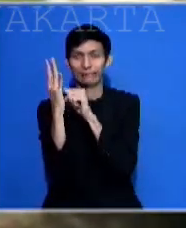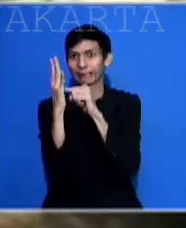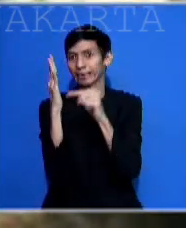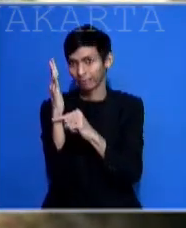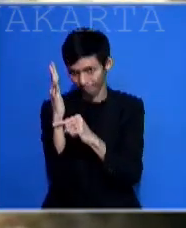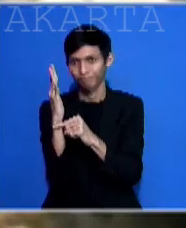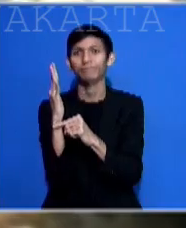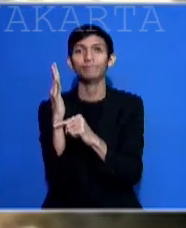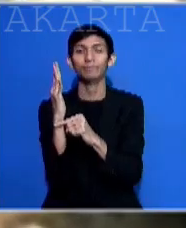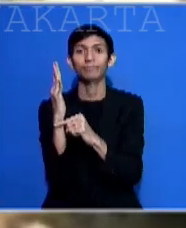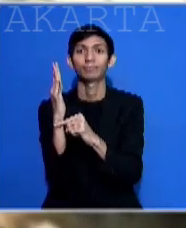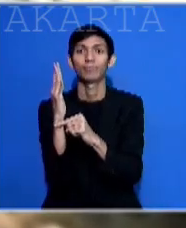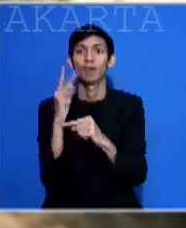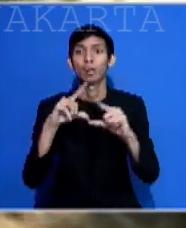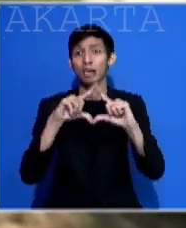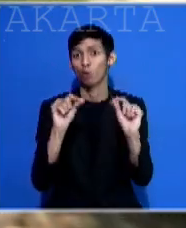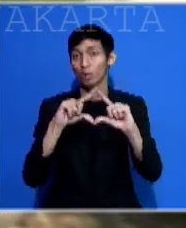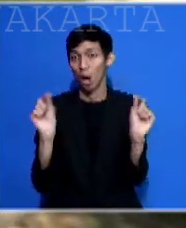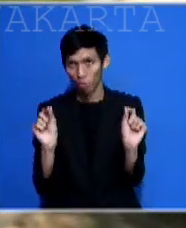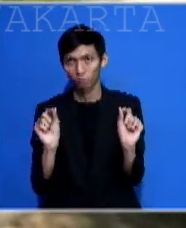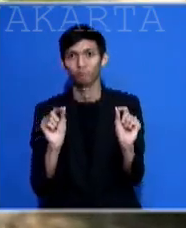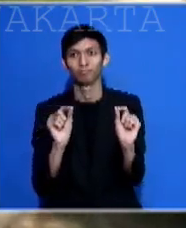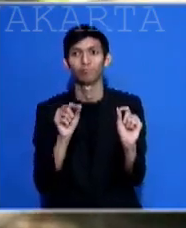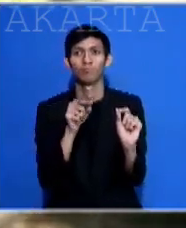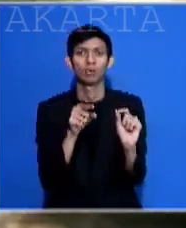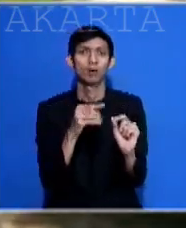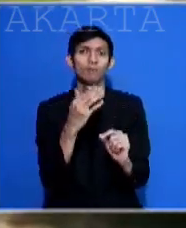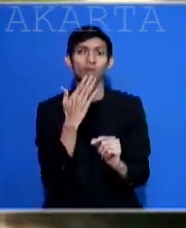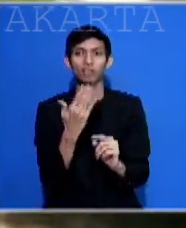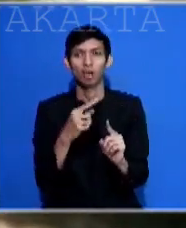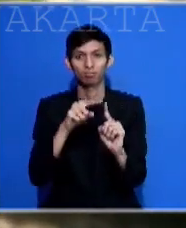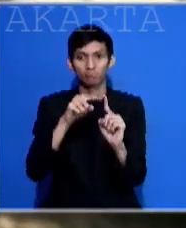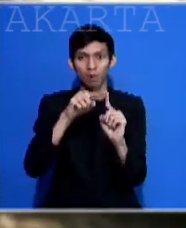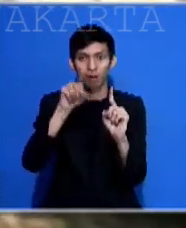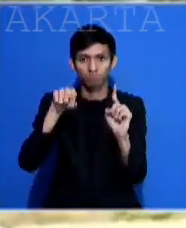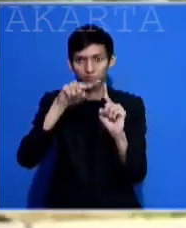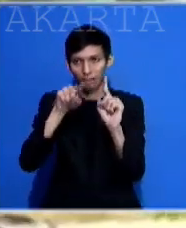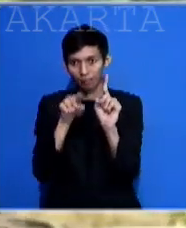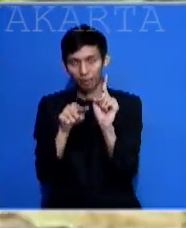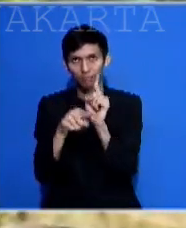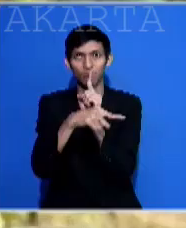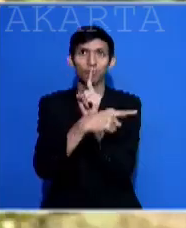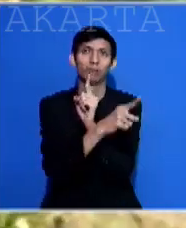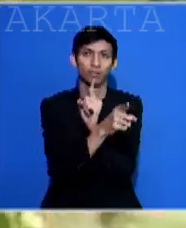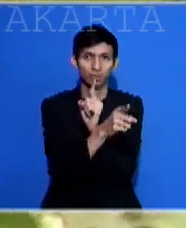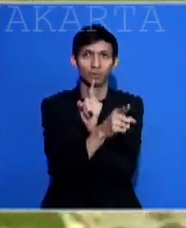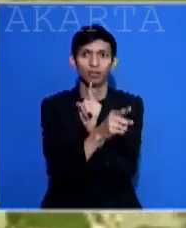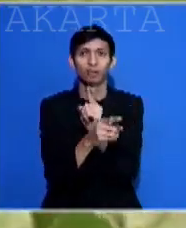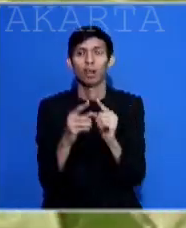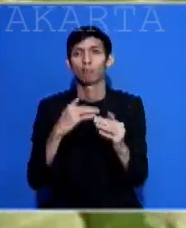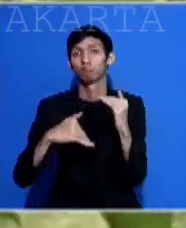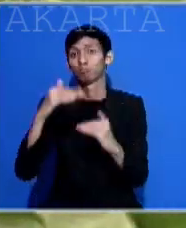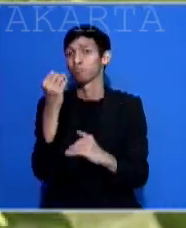Sawetawis ronipun gadah cakrik segitiga, pinggiranipun radin, pucukipun lancip. Tanaman dadap serep menika inggilipun saged ngancik kali dasanan